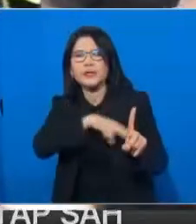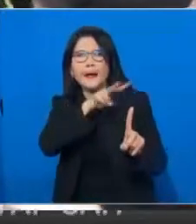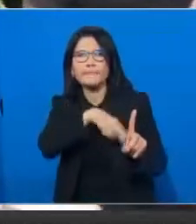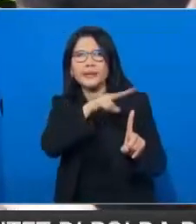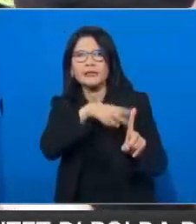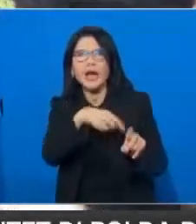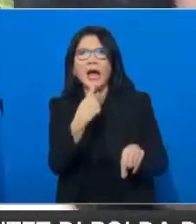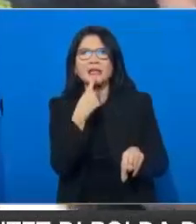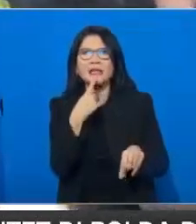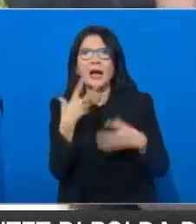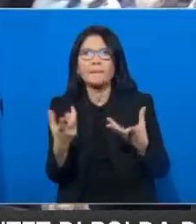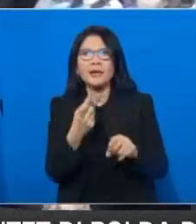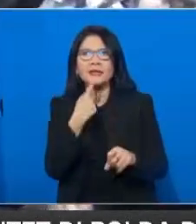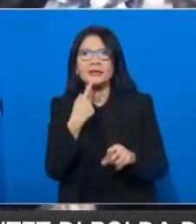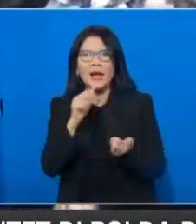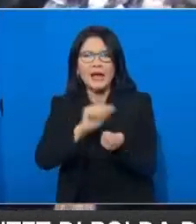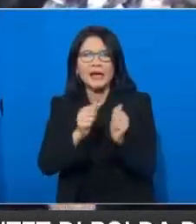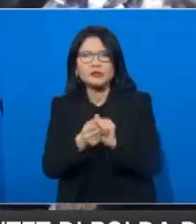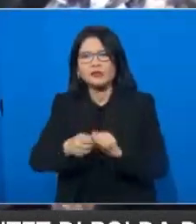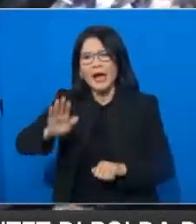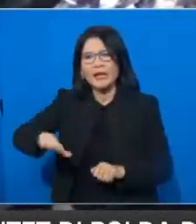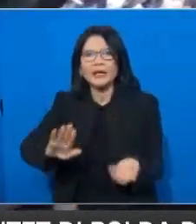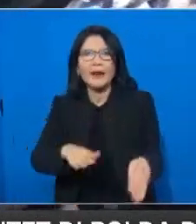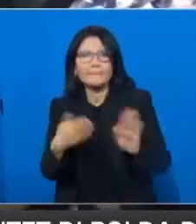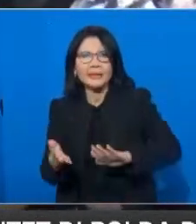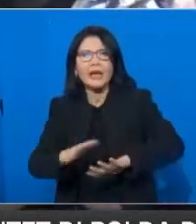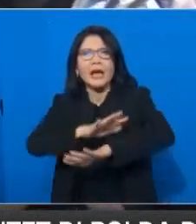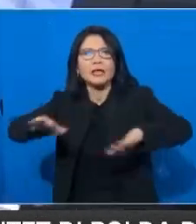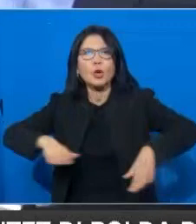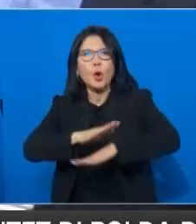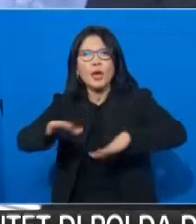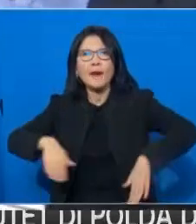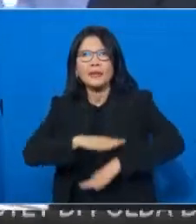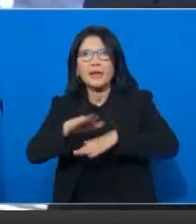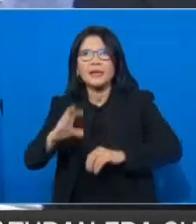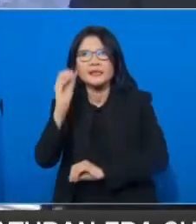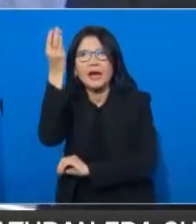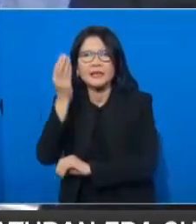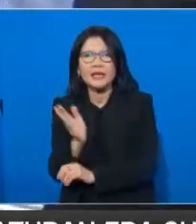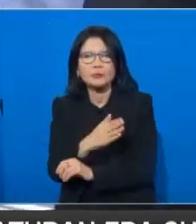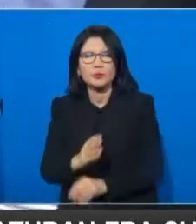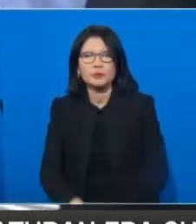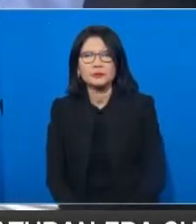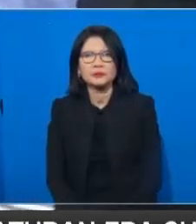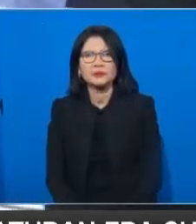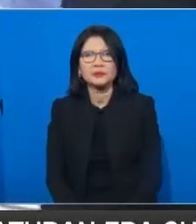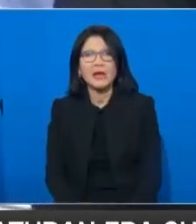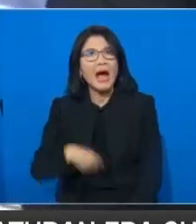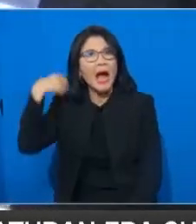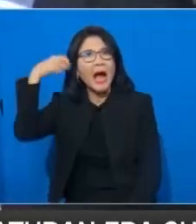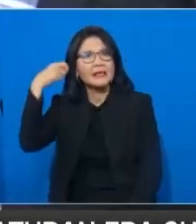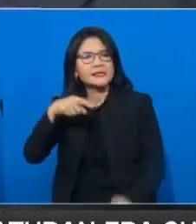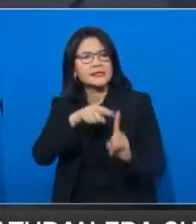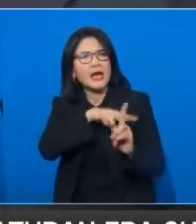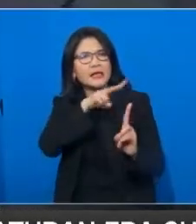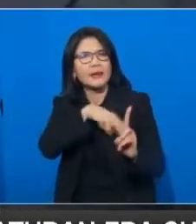kasus kematian putranya yang diduga tenggelam di kolam renang di kawasan Duren Sawit, Jakarta Timur. Tamara diperiksa sebagai saksi